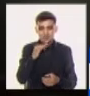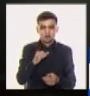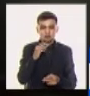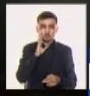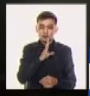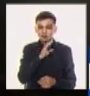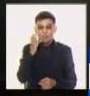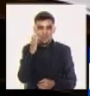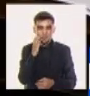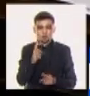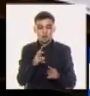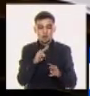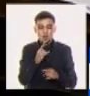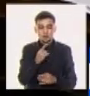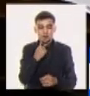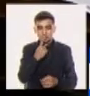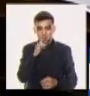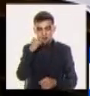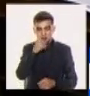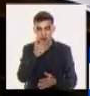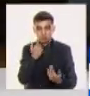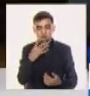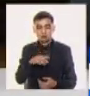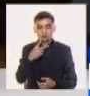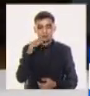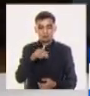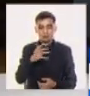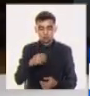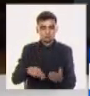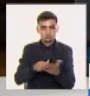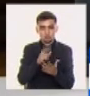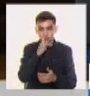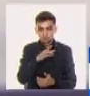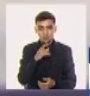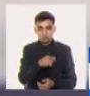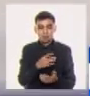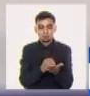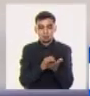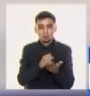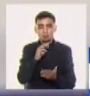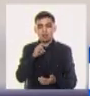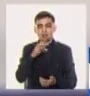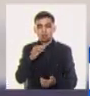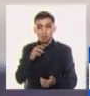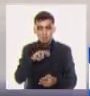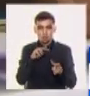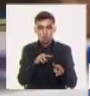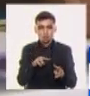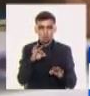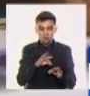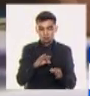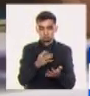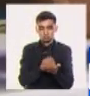женщин в декрете, то если ребенку нет одного года, 42 500 не заплатят, так как им платят пособие по уходу за малышом. Кому